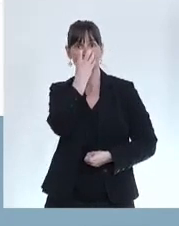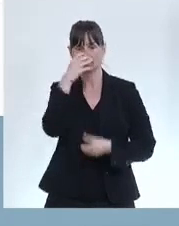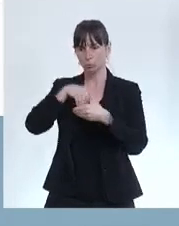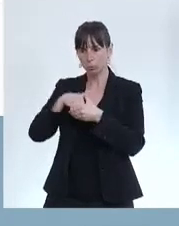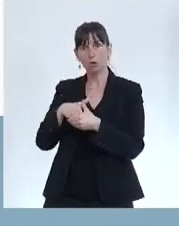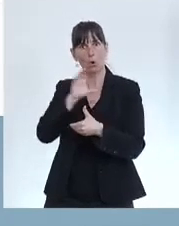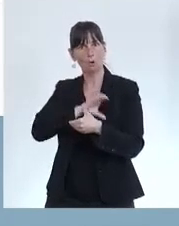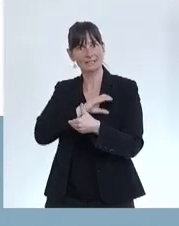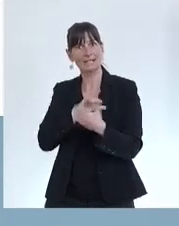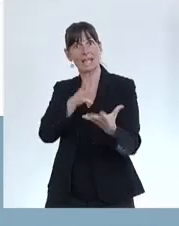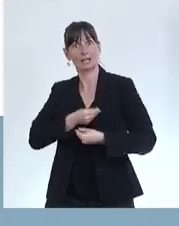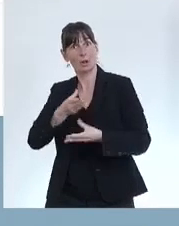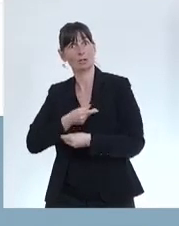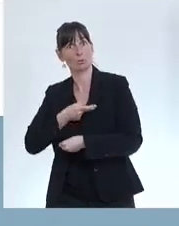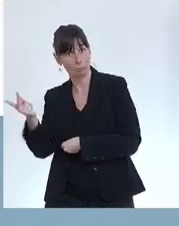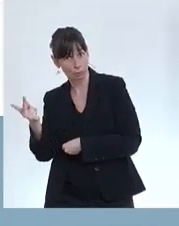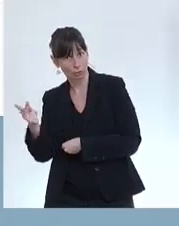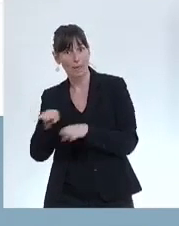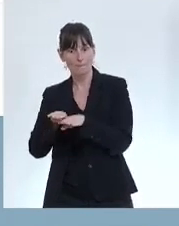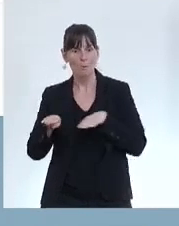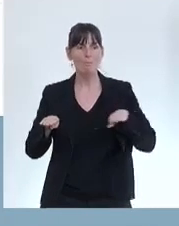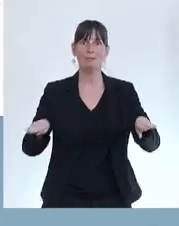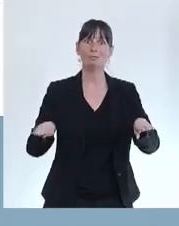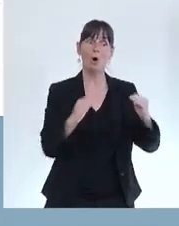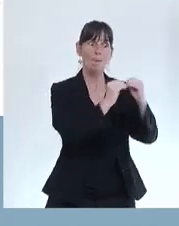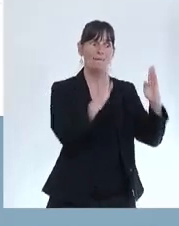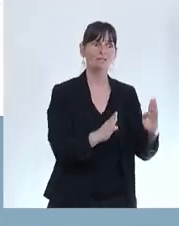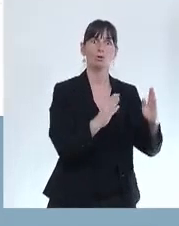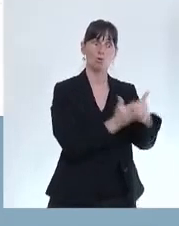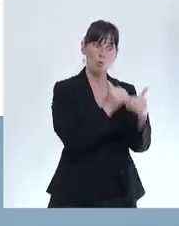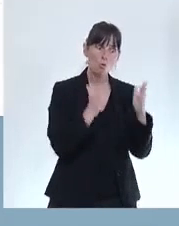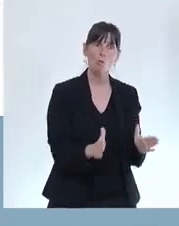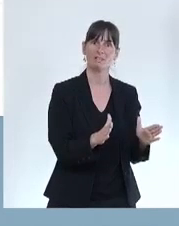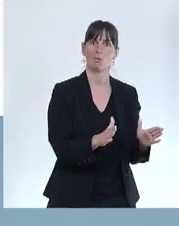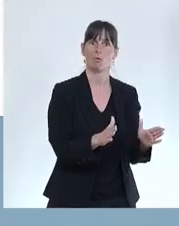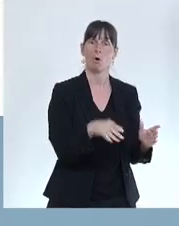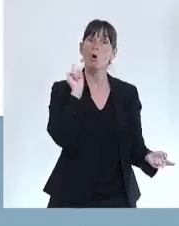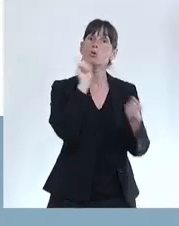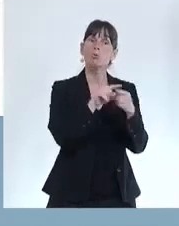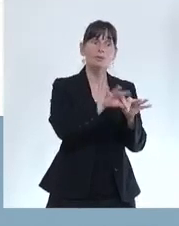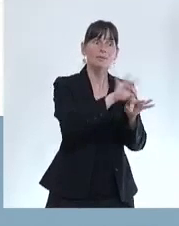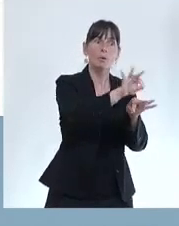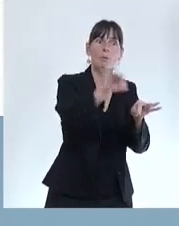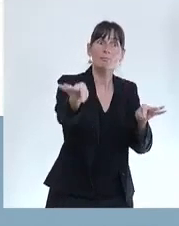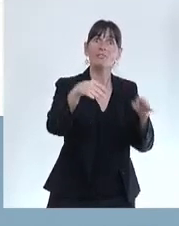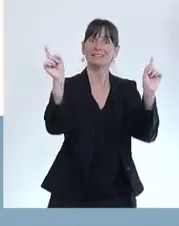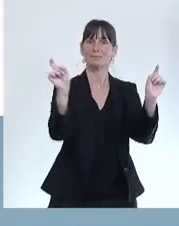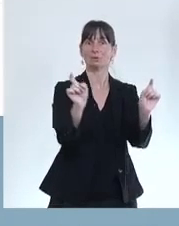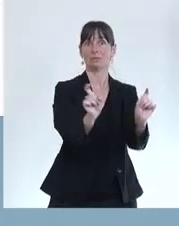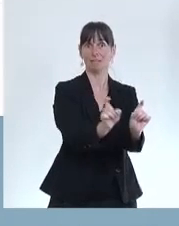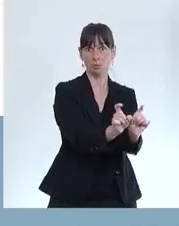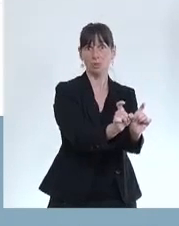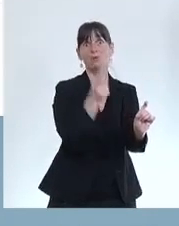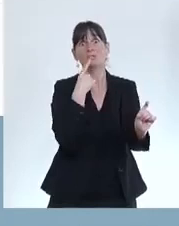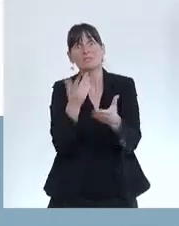mettant en place le confinement qui permet de diminuer le nombre de ceux qui sont infectés et donc le nombre de cas graves,